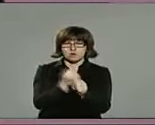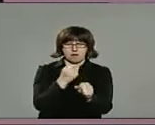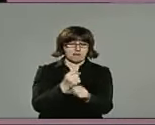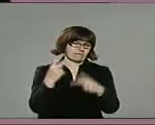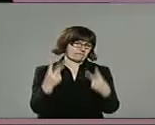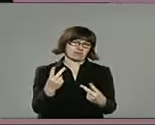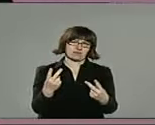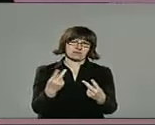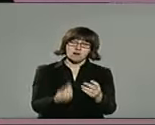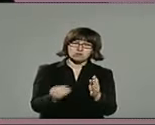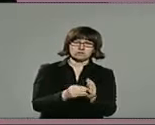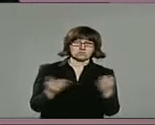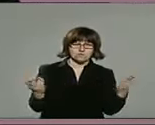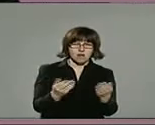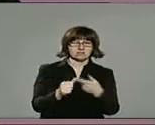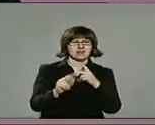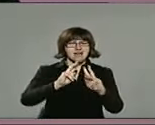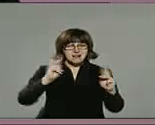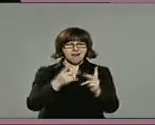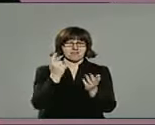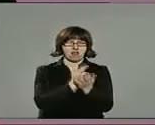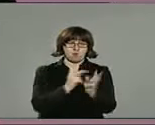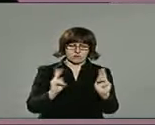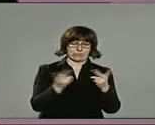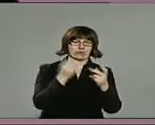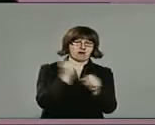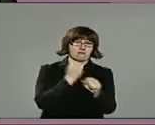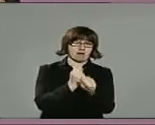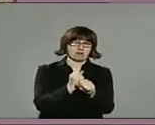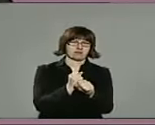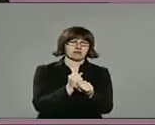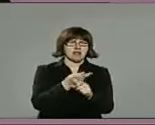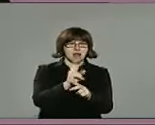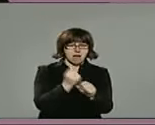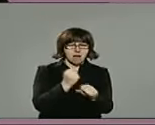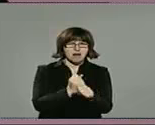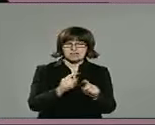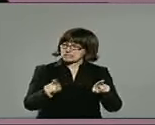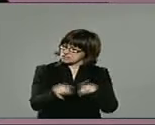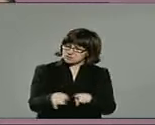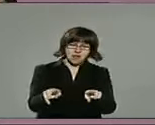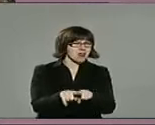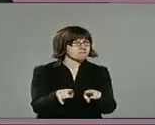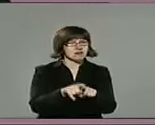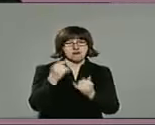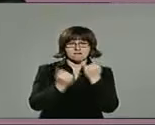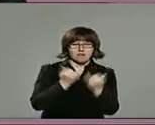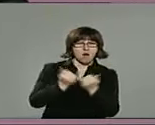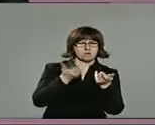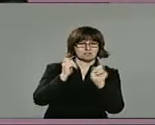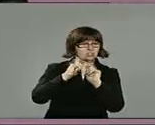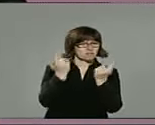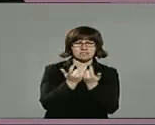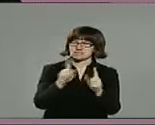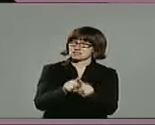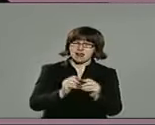Arbeit. Und vor allen Dingen gleicher Lohn für gleiche Arbeit, für Leiharbeitnehmer genauso wie für Frauen in unserer Gesellschaft,